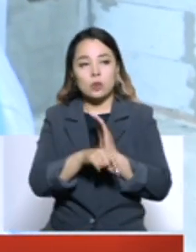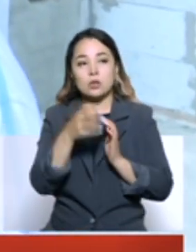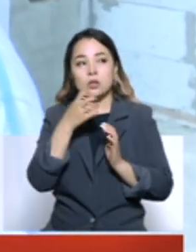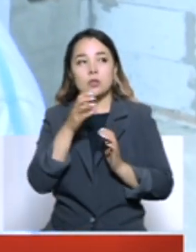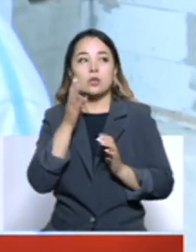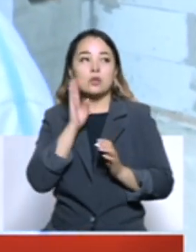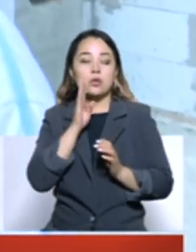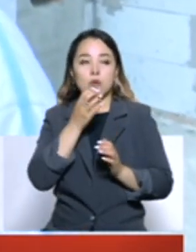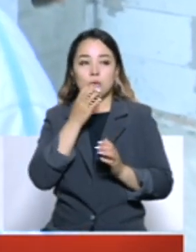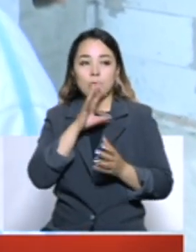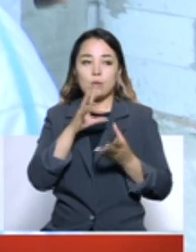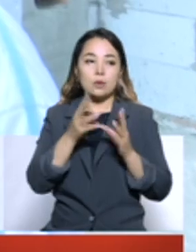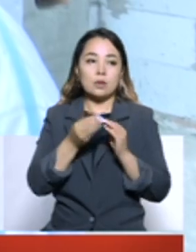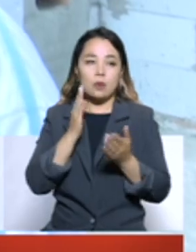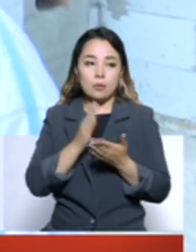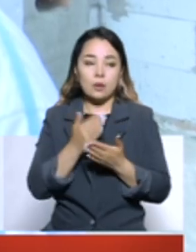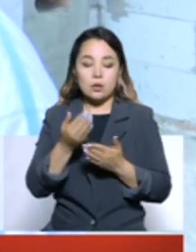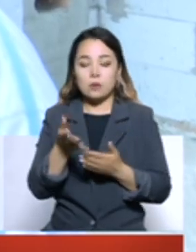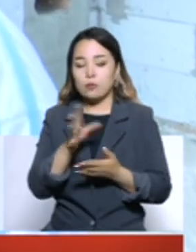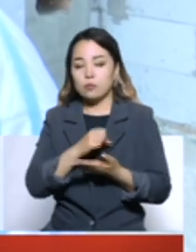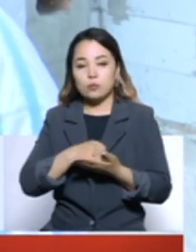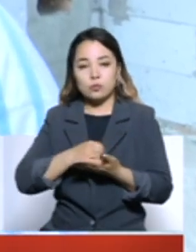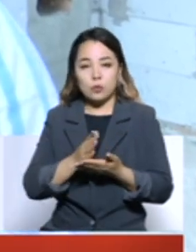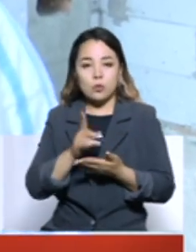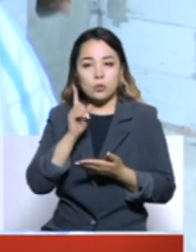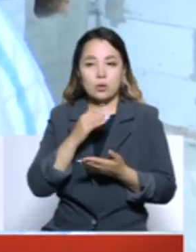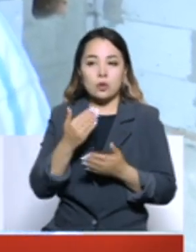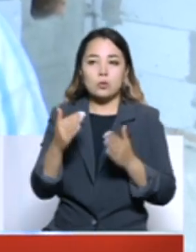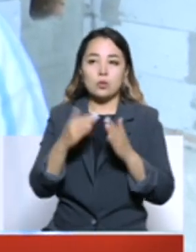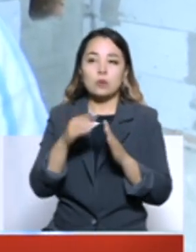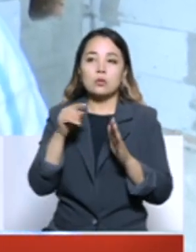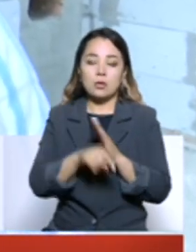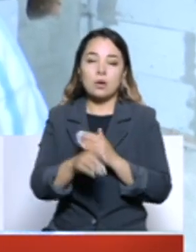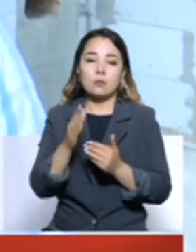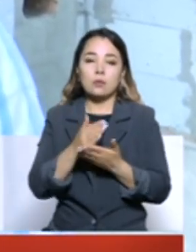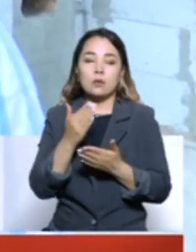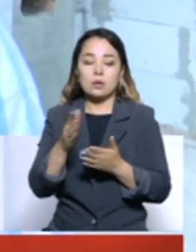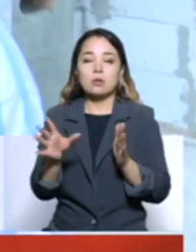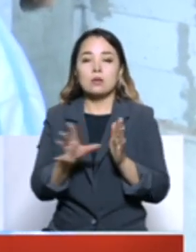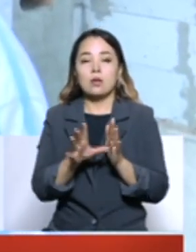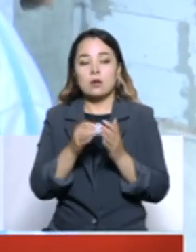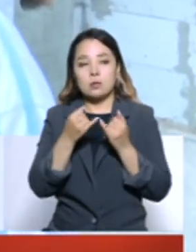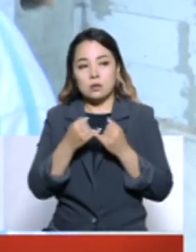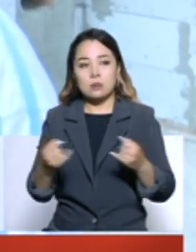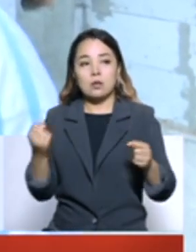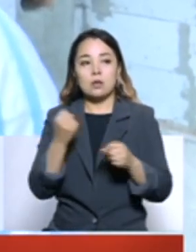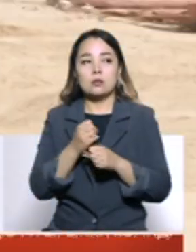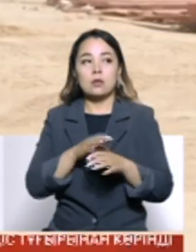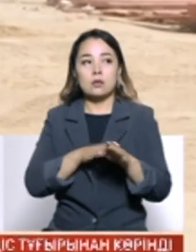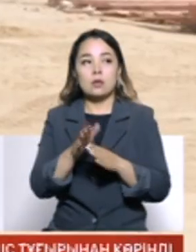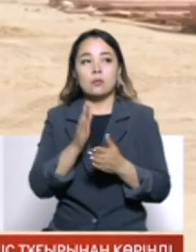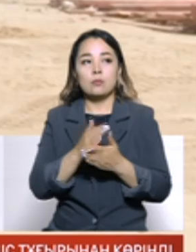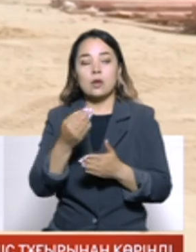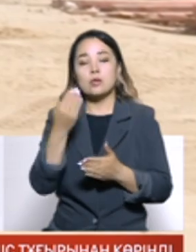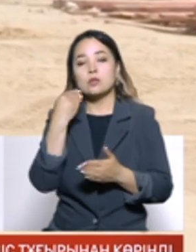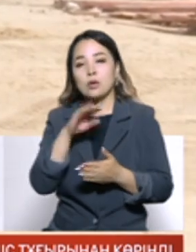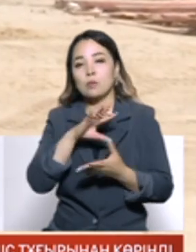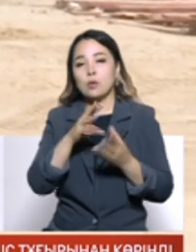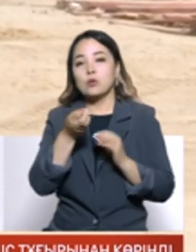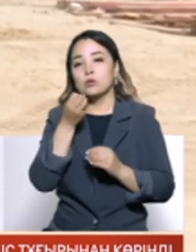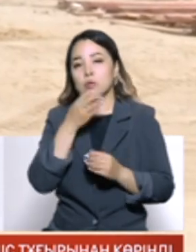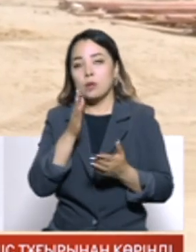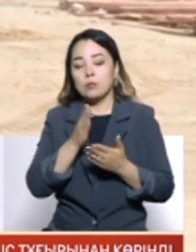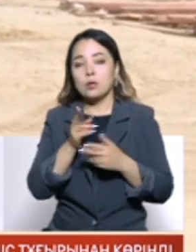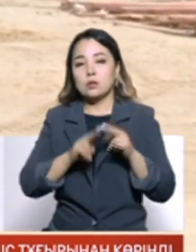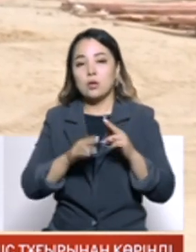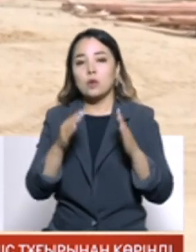су бәрі бар. Су кіргізіп жатыр, тоқ тартып жатыр мына жақтан әкеп. Сапасы жақсы